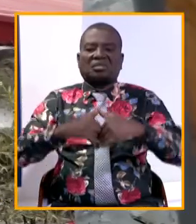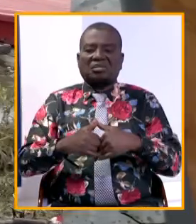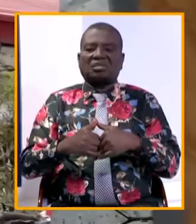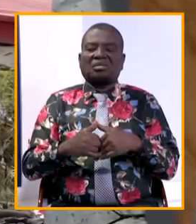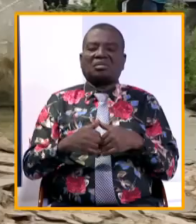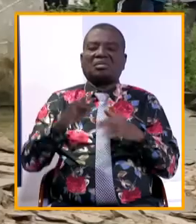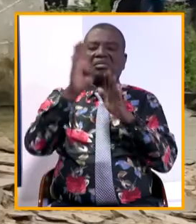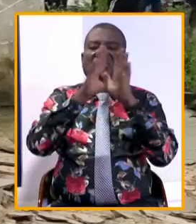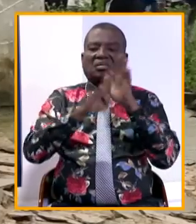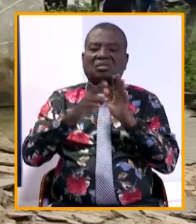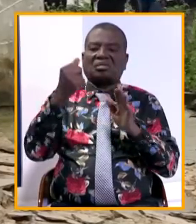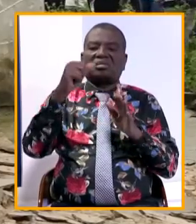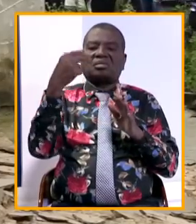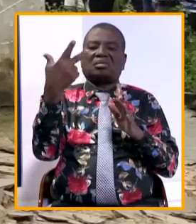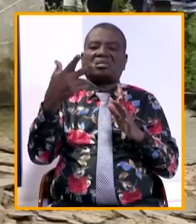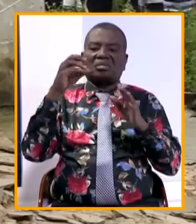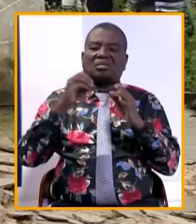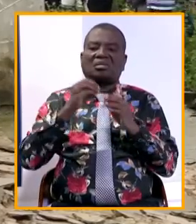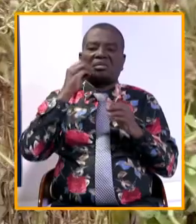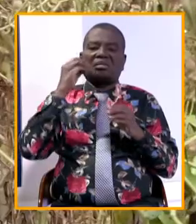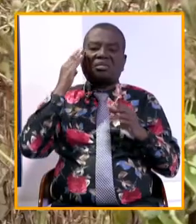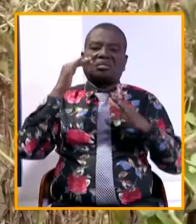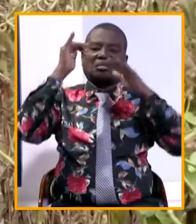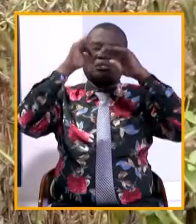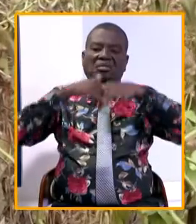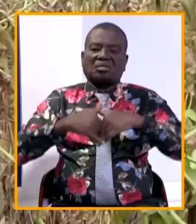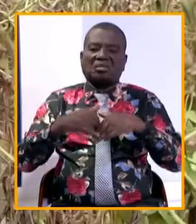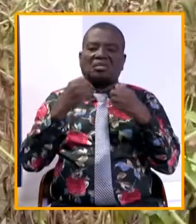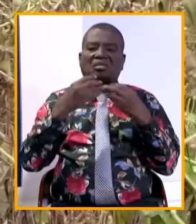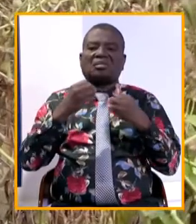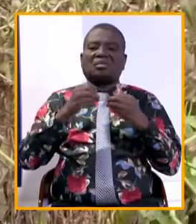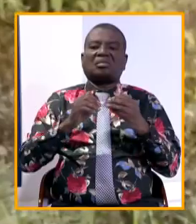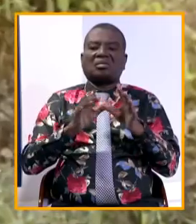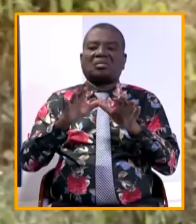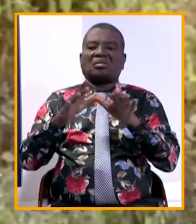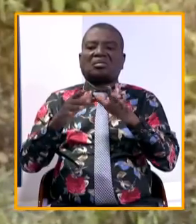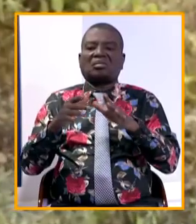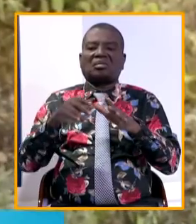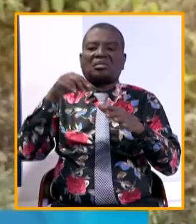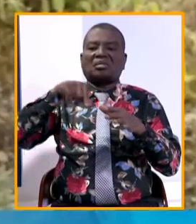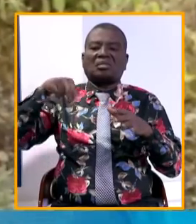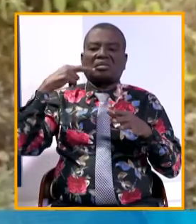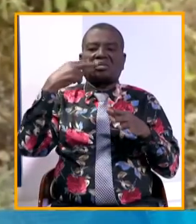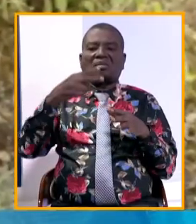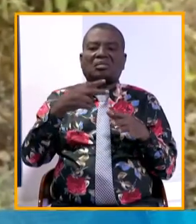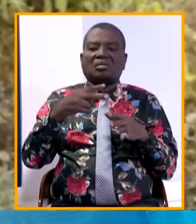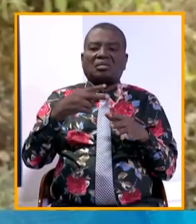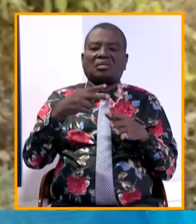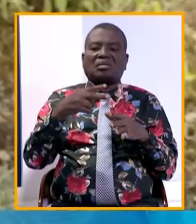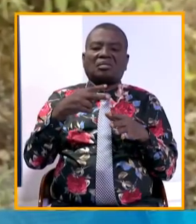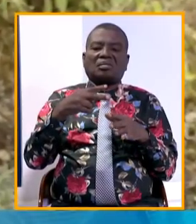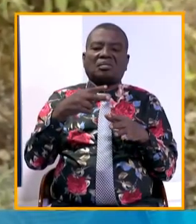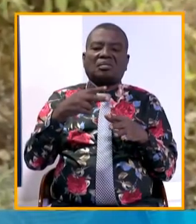13 maisons effondrées et 67 personnes sans abri. Plusieurs plantations n'ont pas été épargnées par les eaux. Et ce que vous voyez,